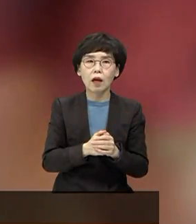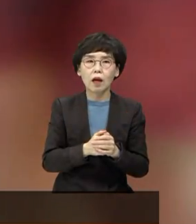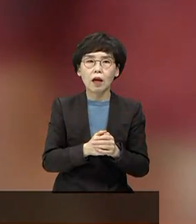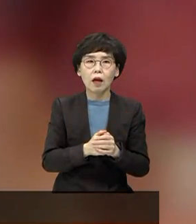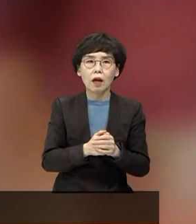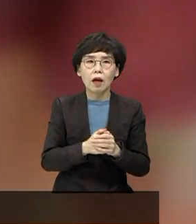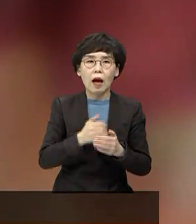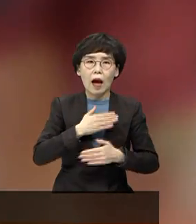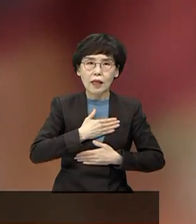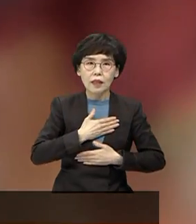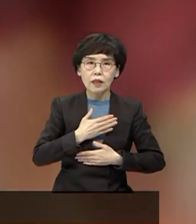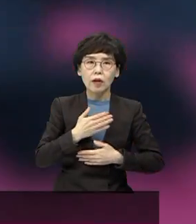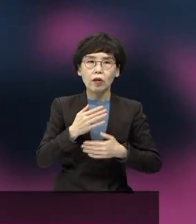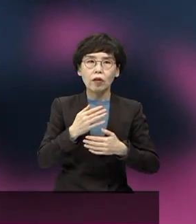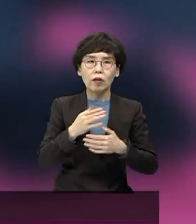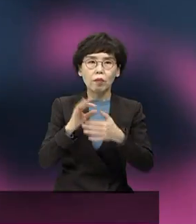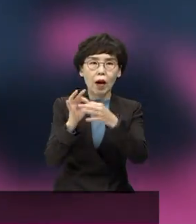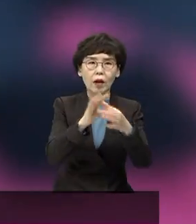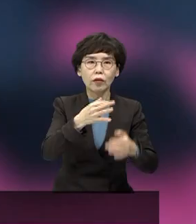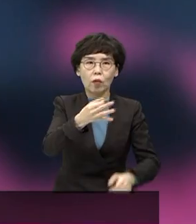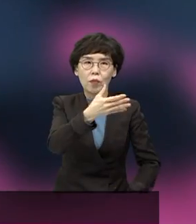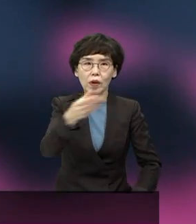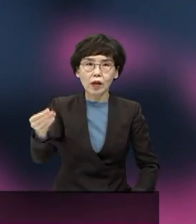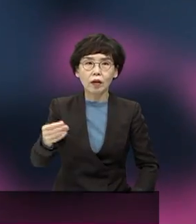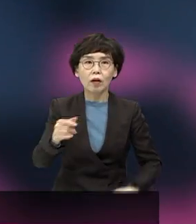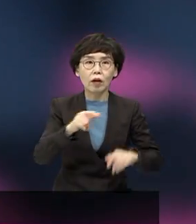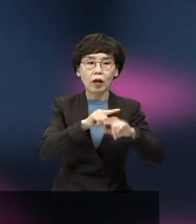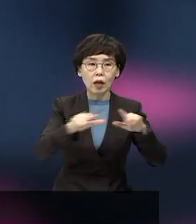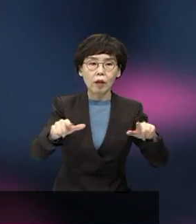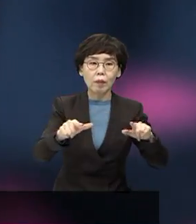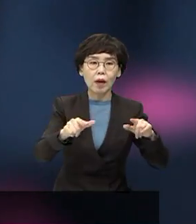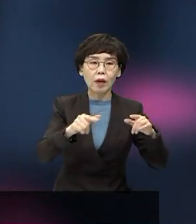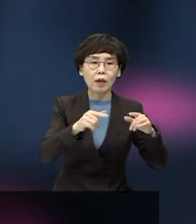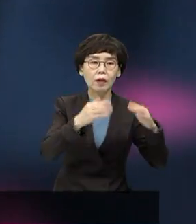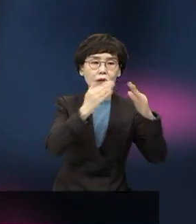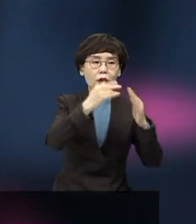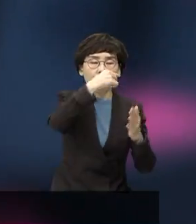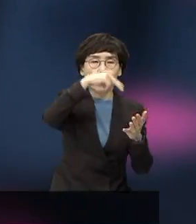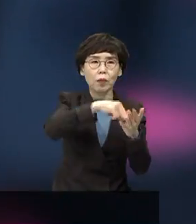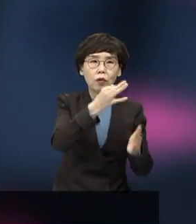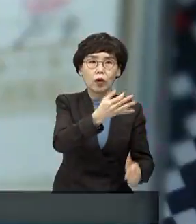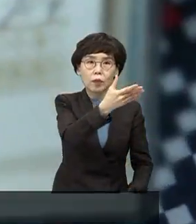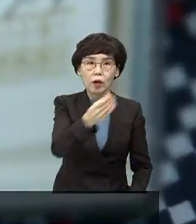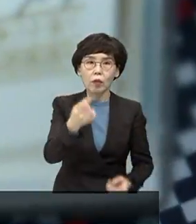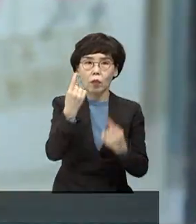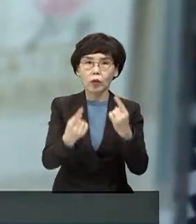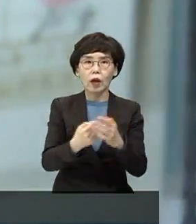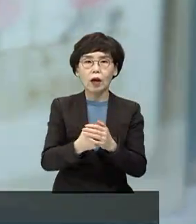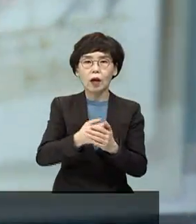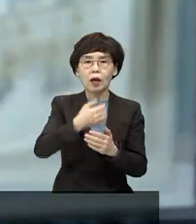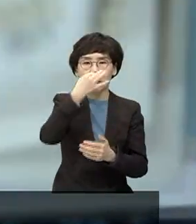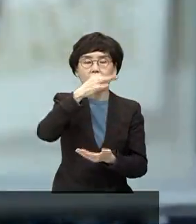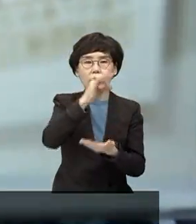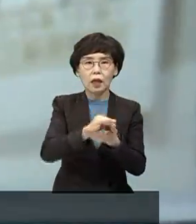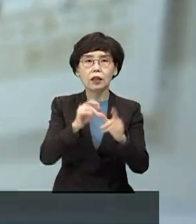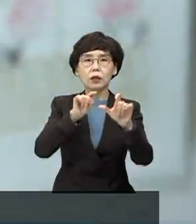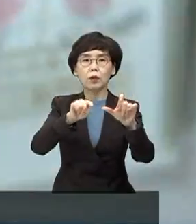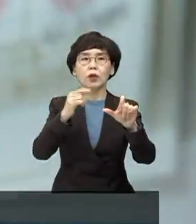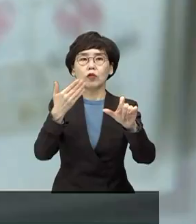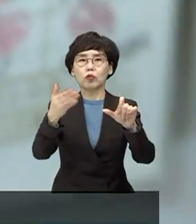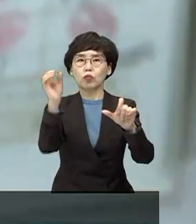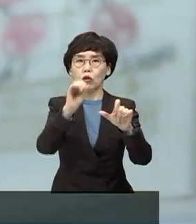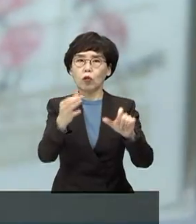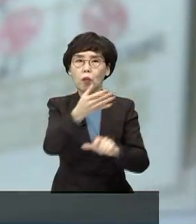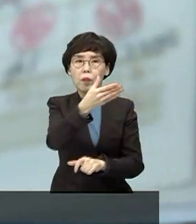지원하는 안전망 대출과 시중은행의 주택담보대출 상품에 비해 낮은 15.9%의 금리로 대출받을 수